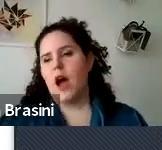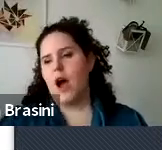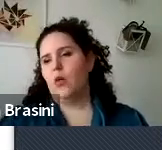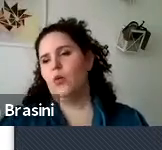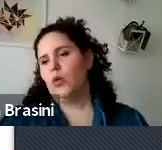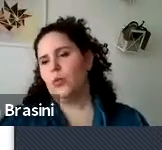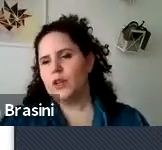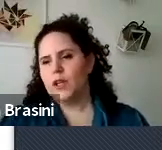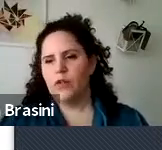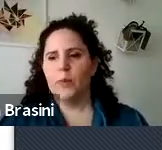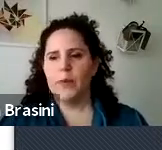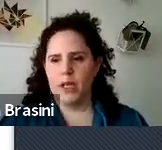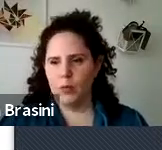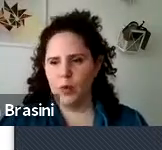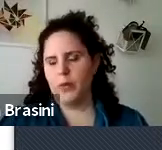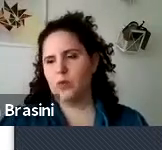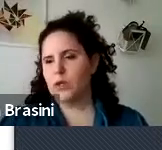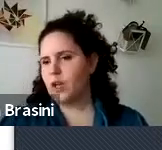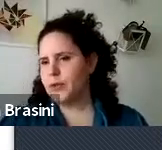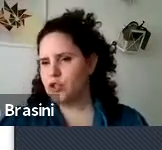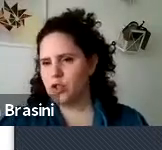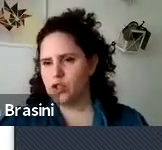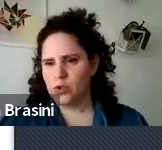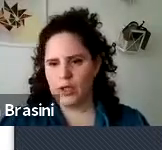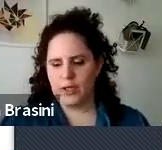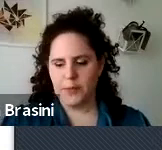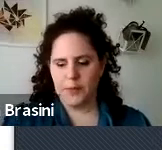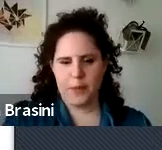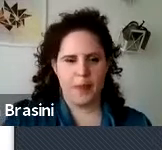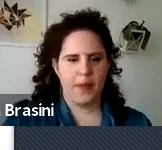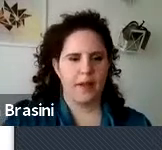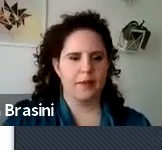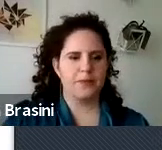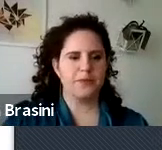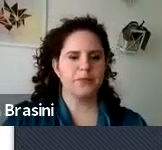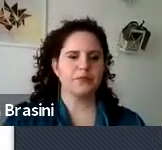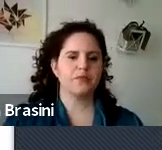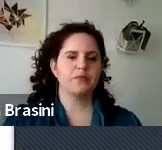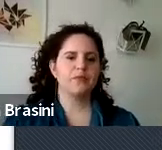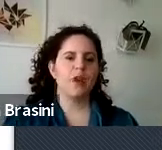scritto è un obiettivo minimo per tutte le persone sorde.